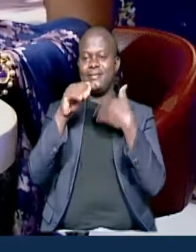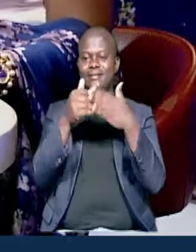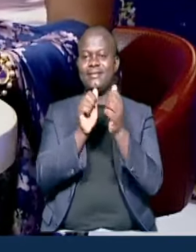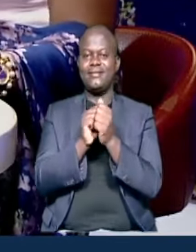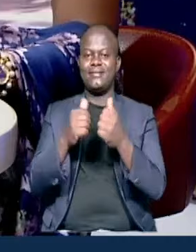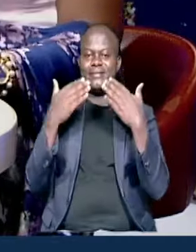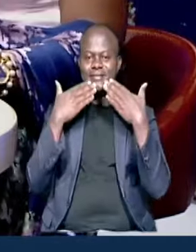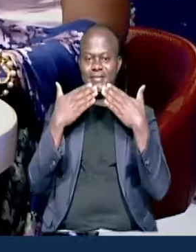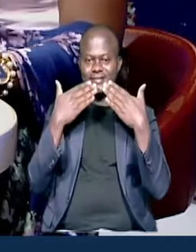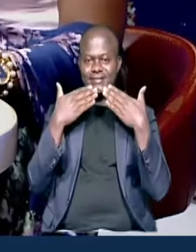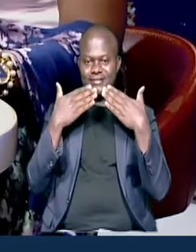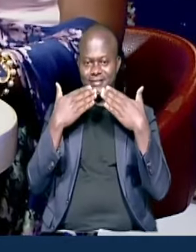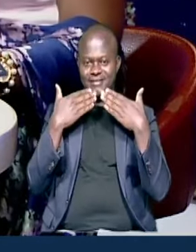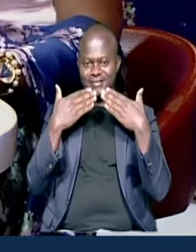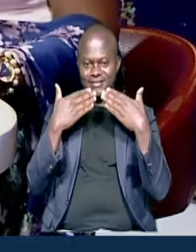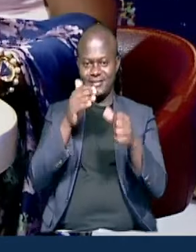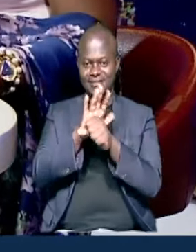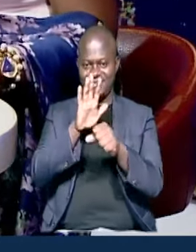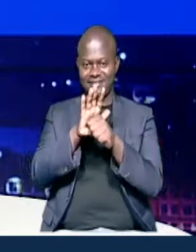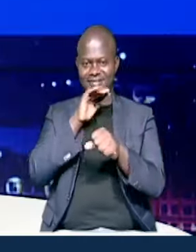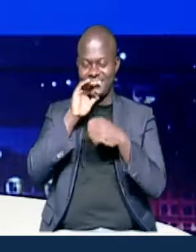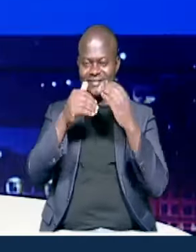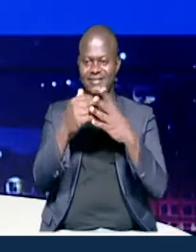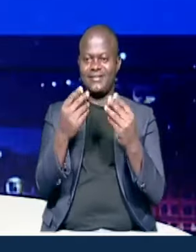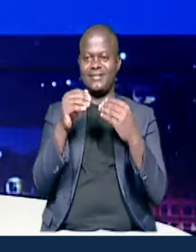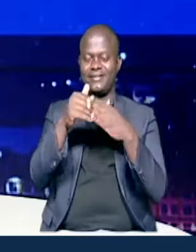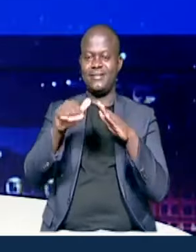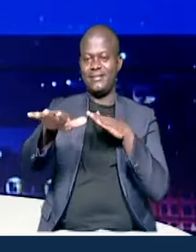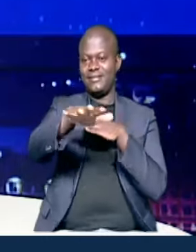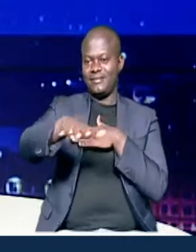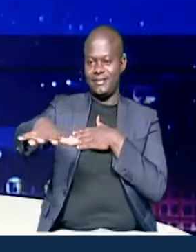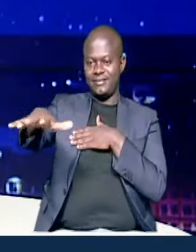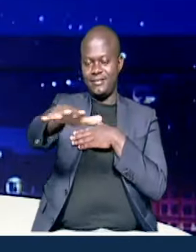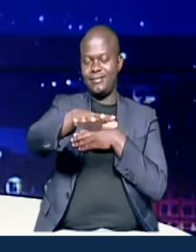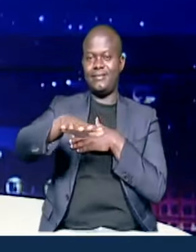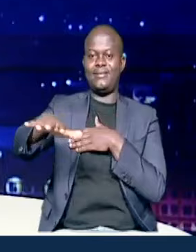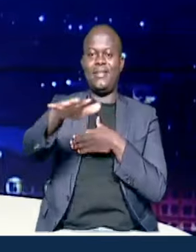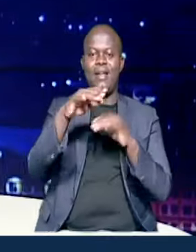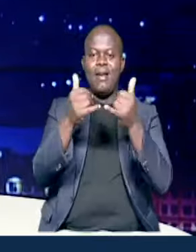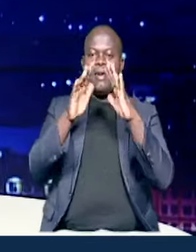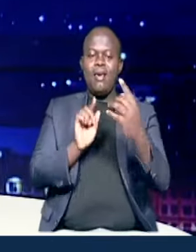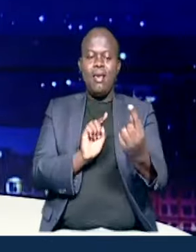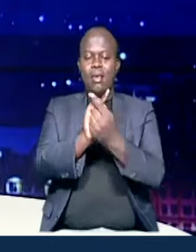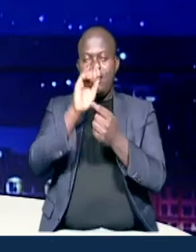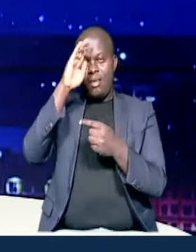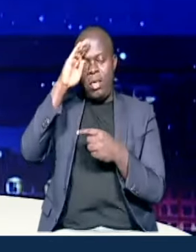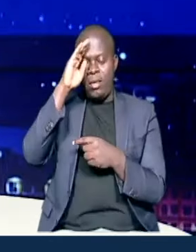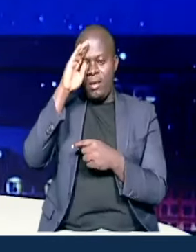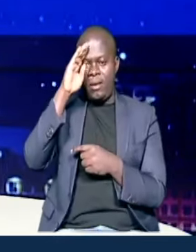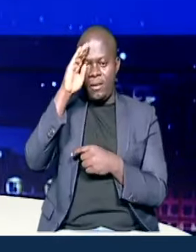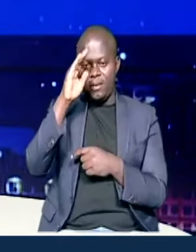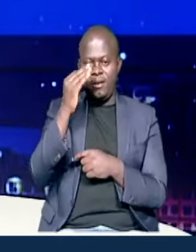reka tugushimire cyane ntabwo biba byoroshye ni kuri stade ni n'umukino wahuzaga polisi hamwe